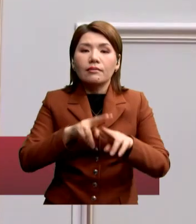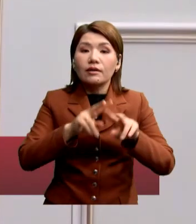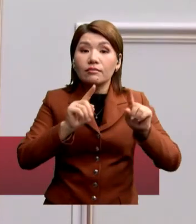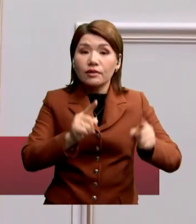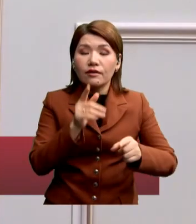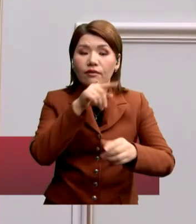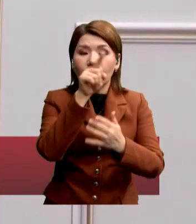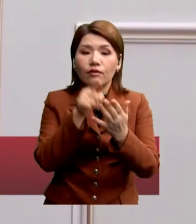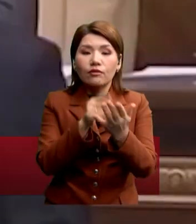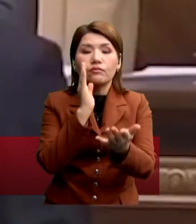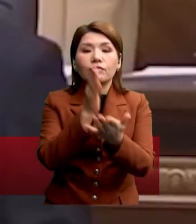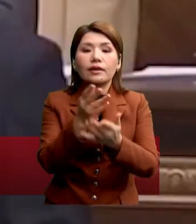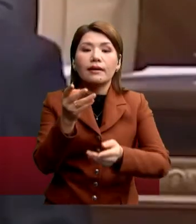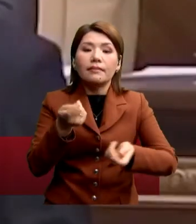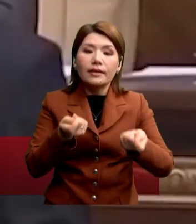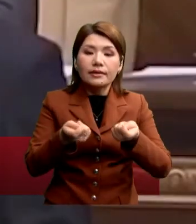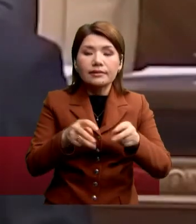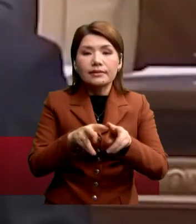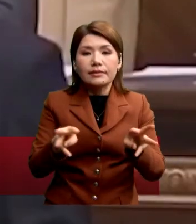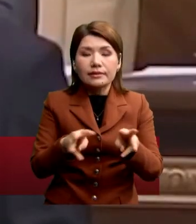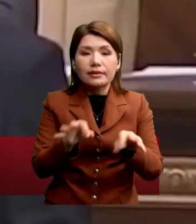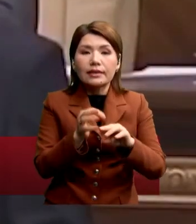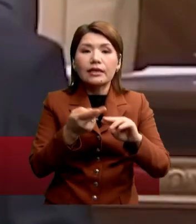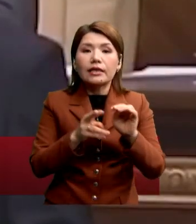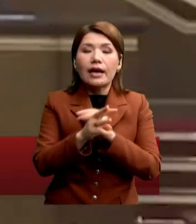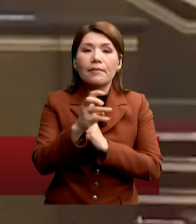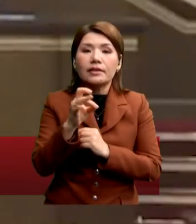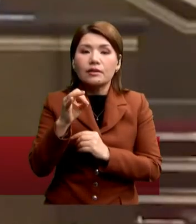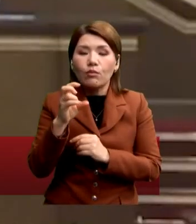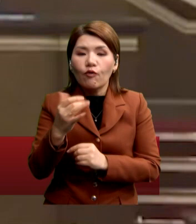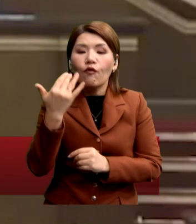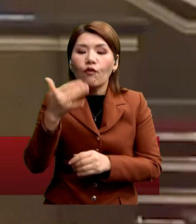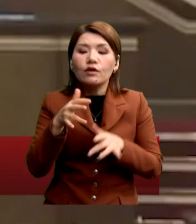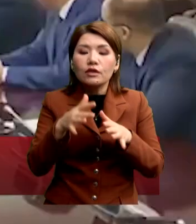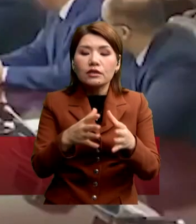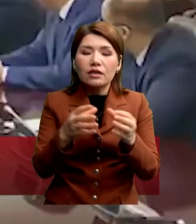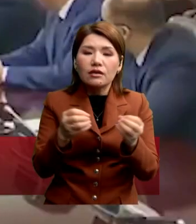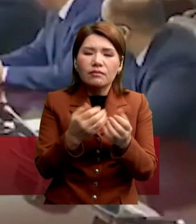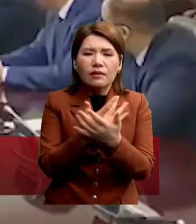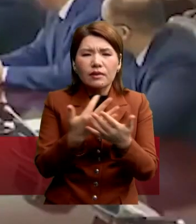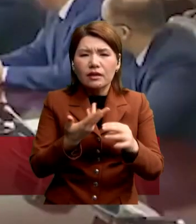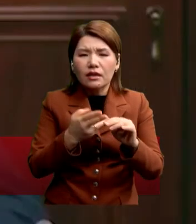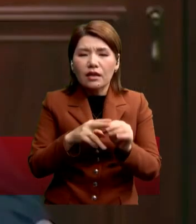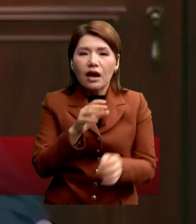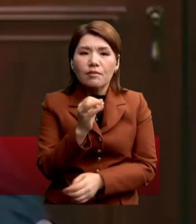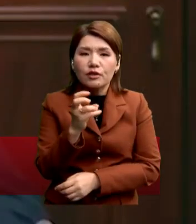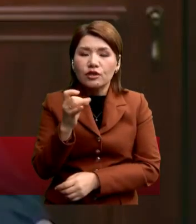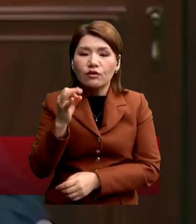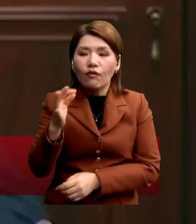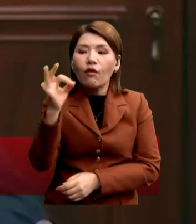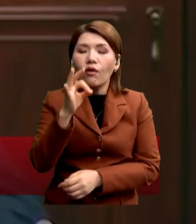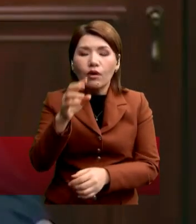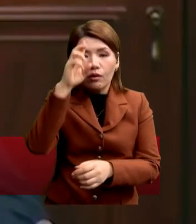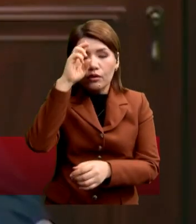сұрақтарды қойылды министрге. Бұл ретте тергеліп жатқан Мәсімовті оған жасалған отаны мысалға алды. Ахметжановтан ұлттық